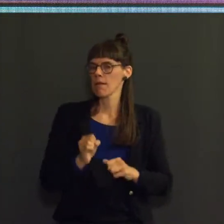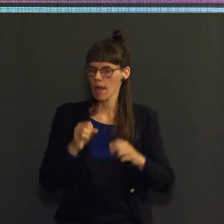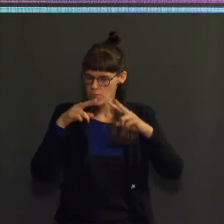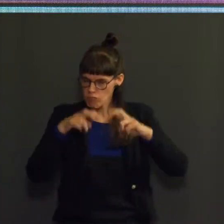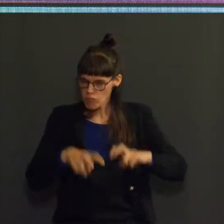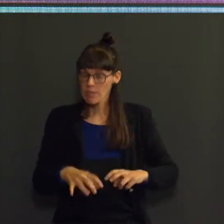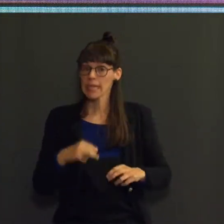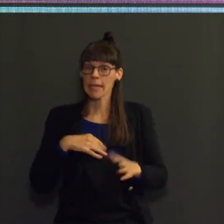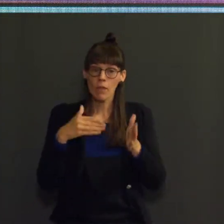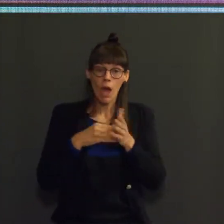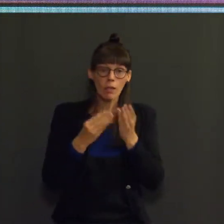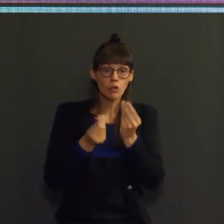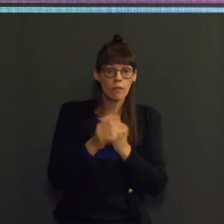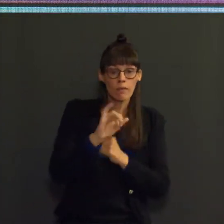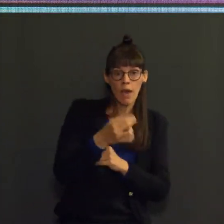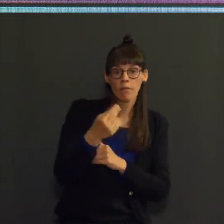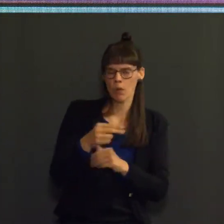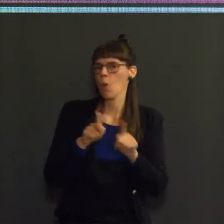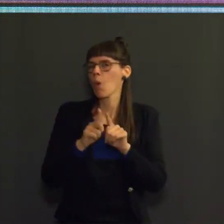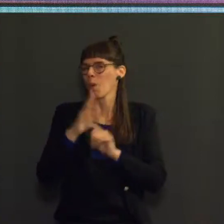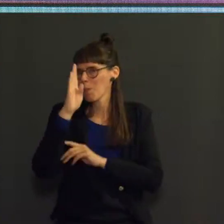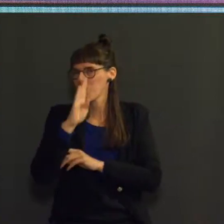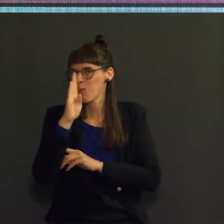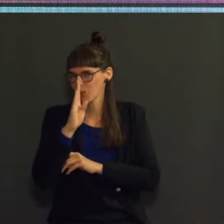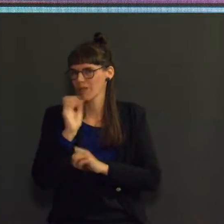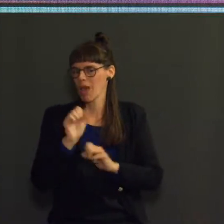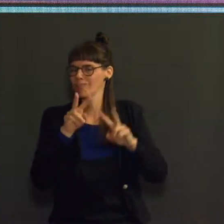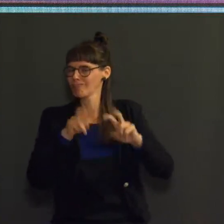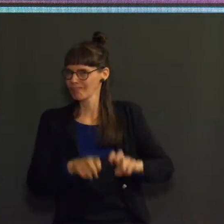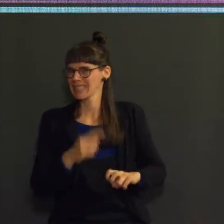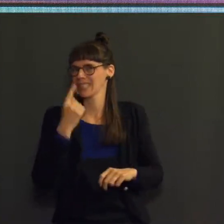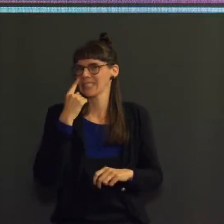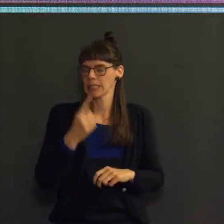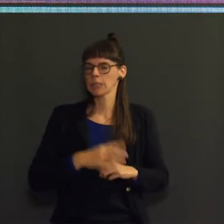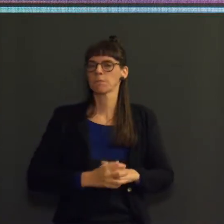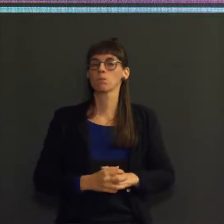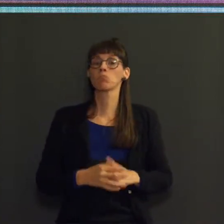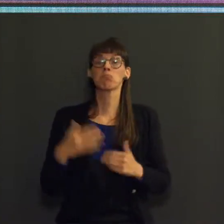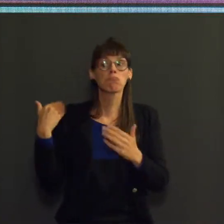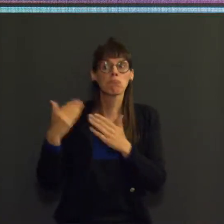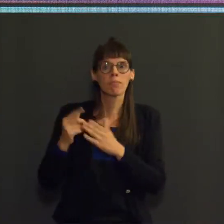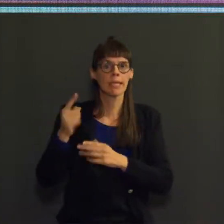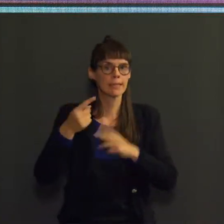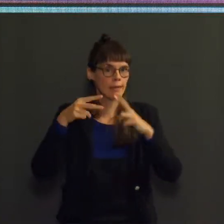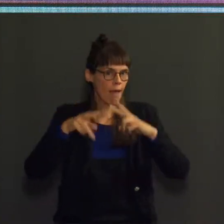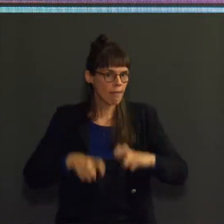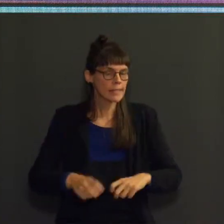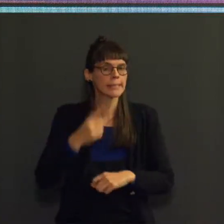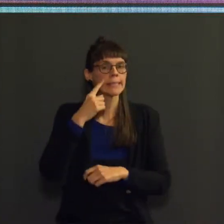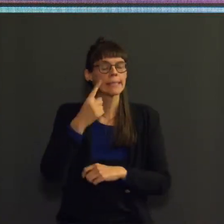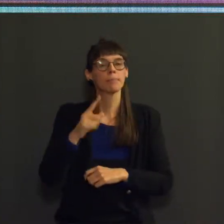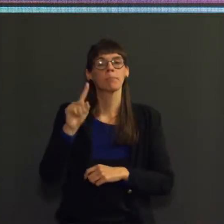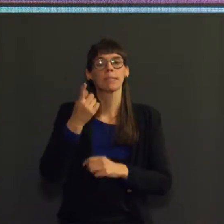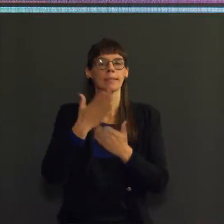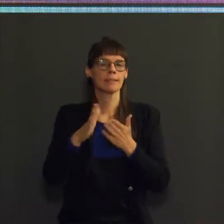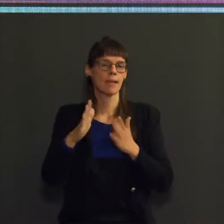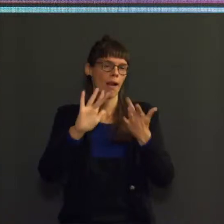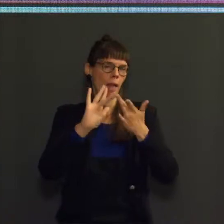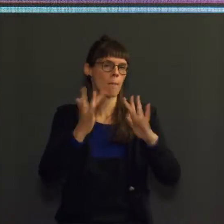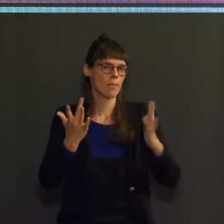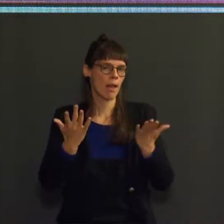worden, net als in het bloed. Uit de eerste analyses blijkt dat in de eerste helft van april